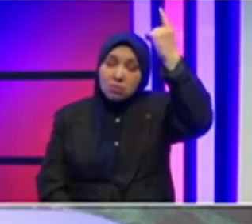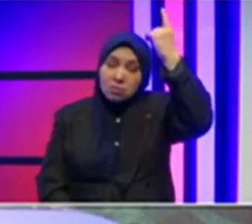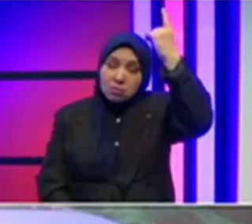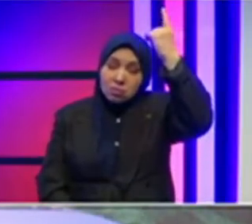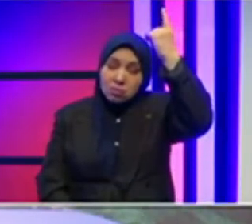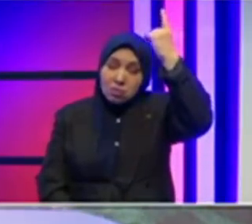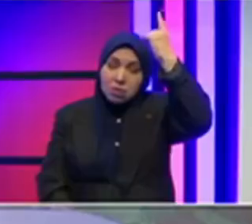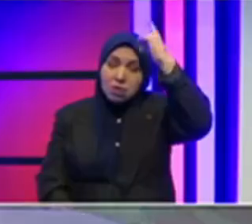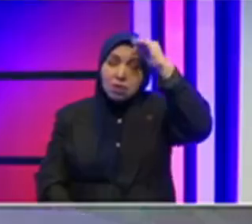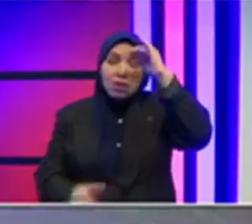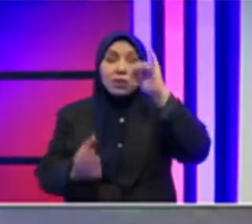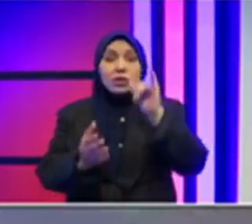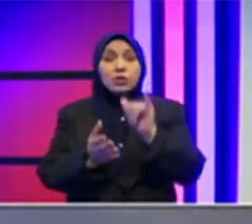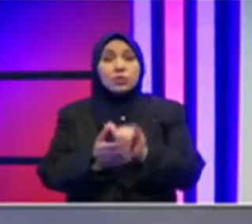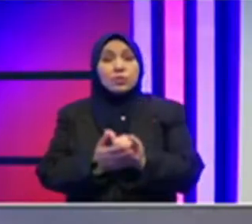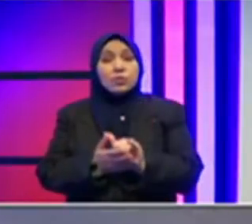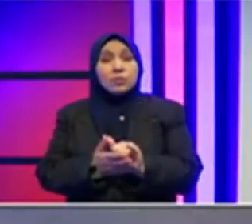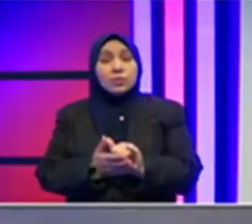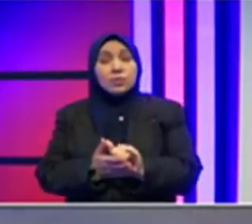العظيم.